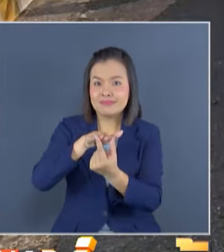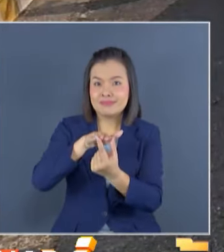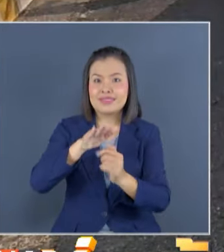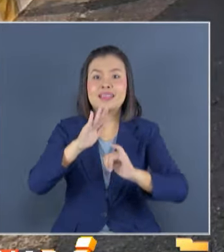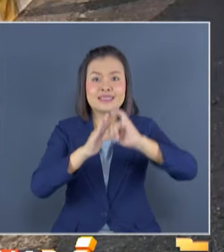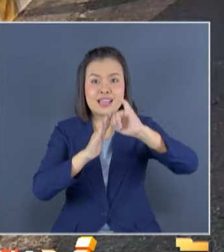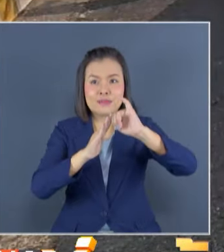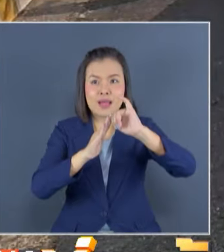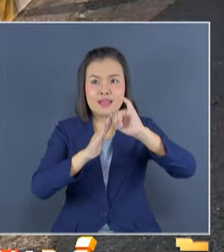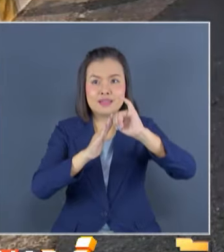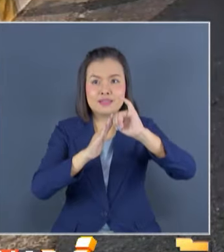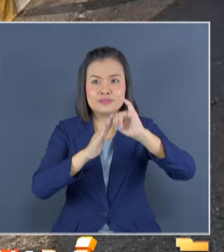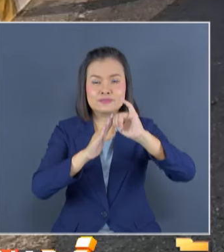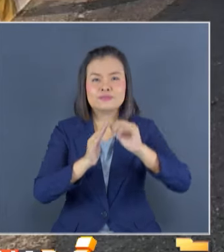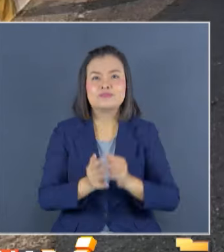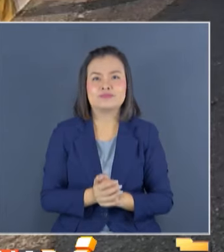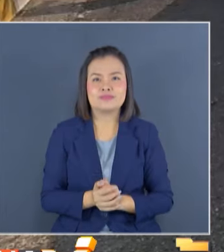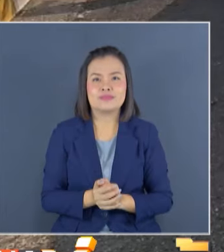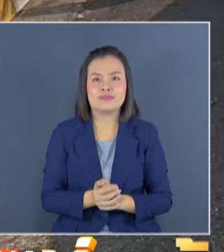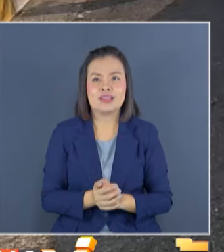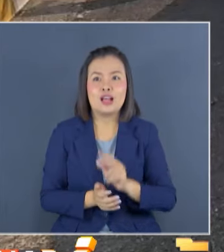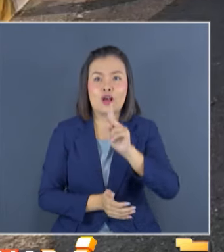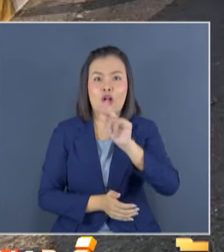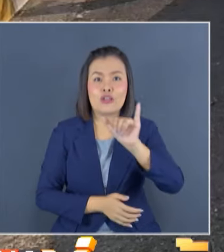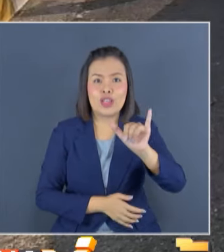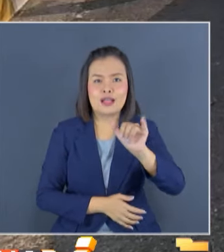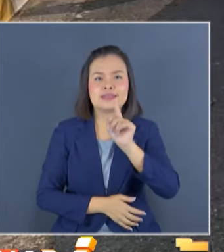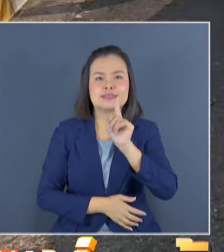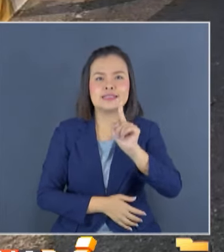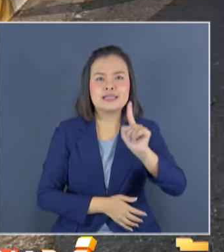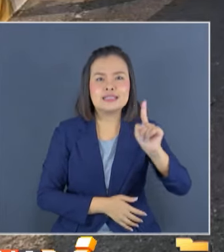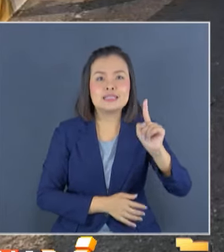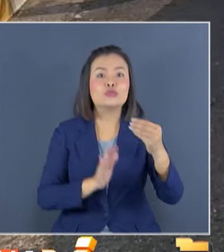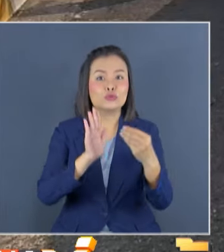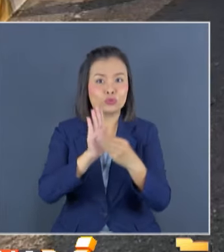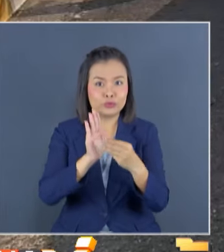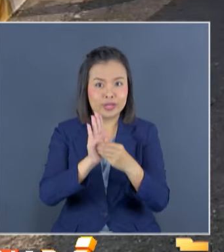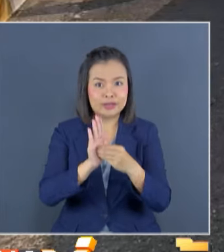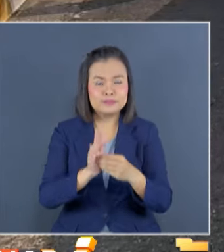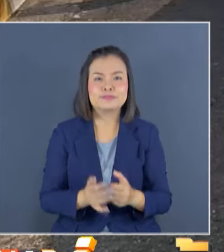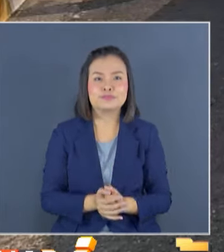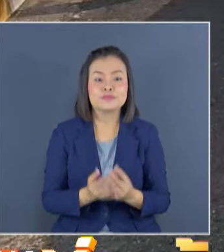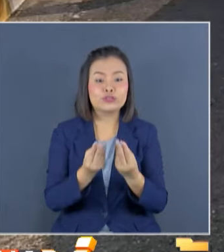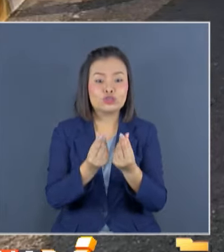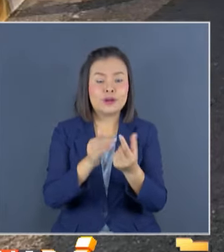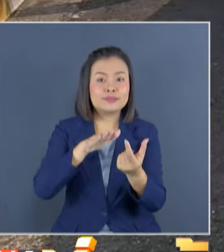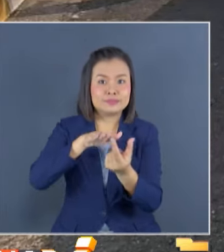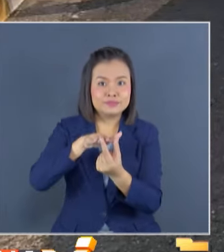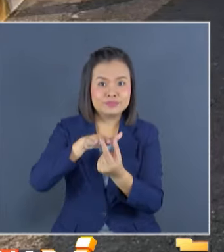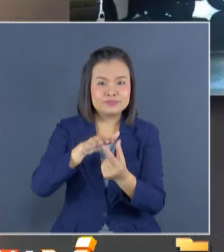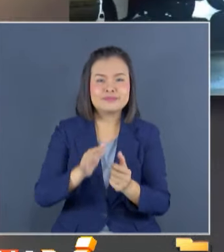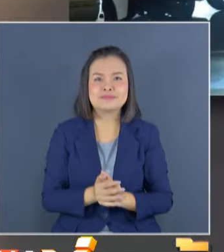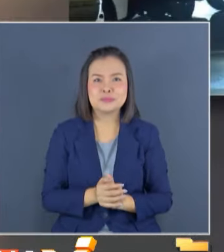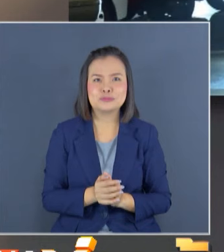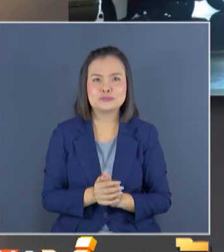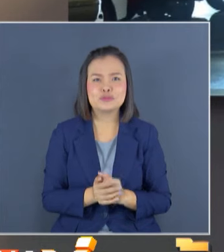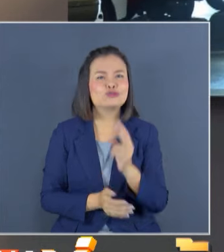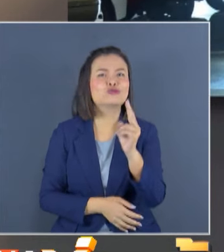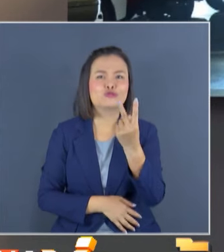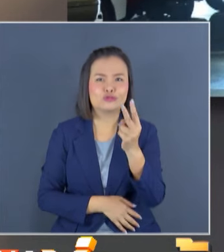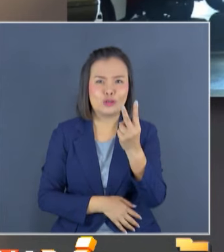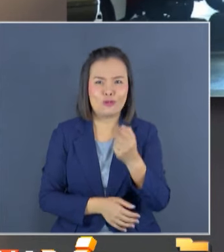งใหม่ด้วยเล็กซัสสีดำฮะทะเบียนขอไข่ยอยักษ์111กรุงเทพนะถ้าคุณผู้ชม กันเหนียวด้วยเน า ะ ถ้าคุณผู้ช